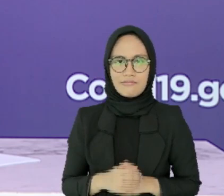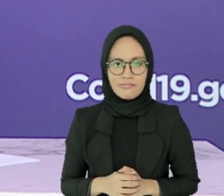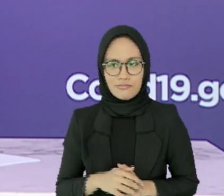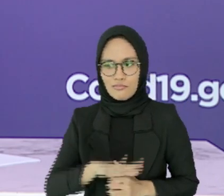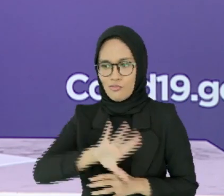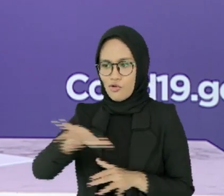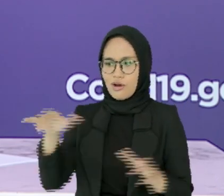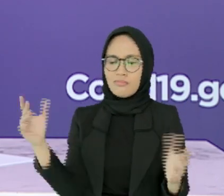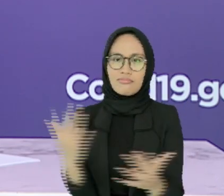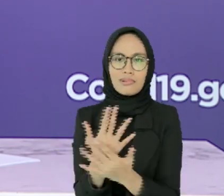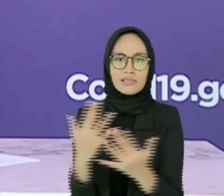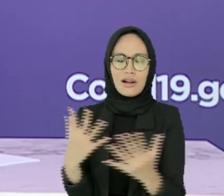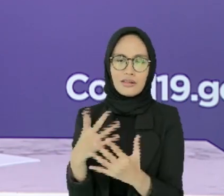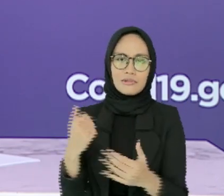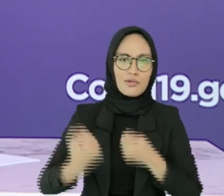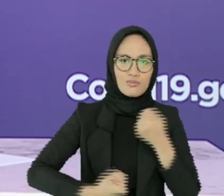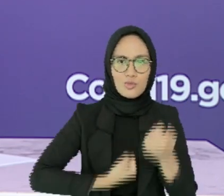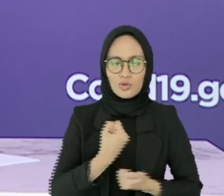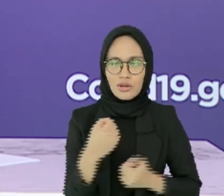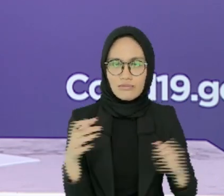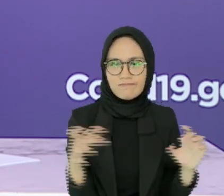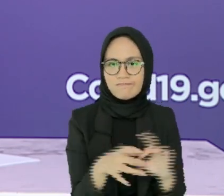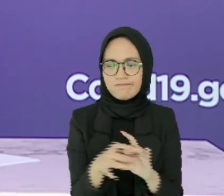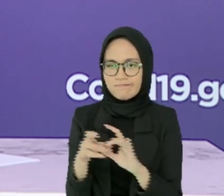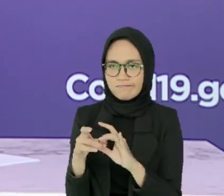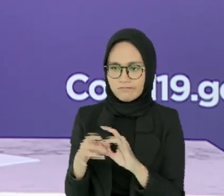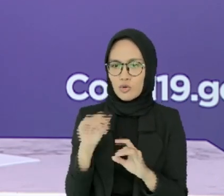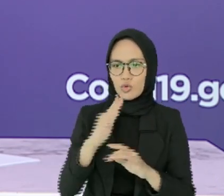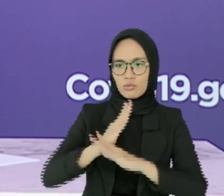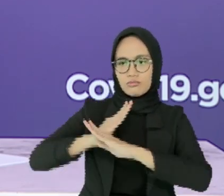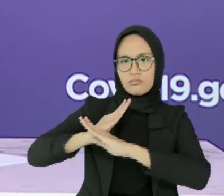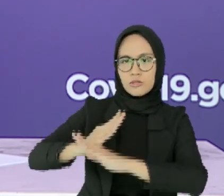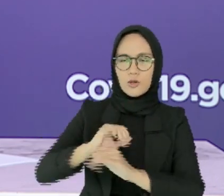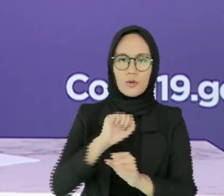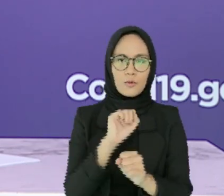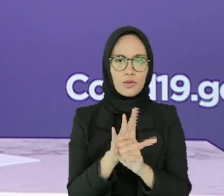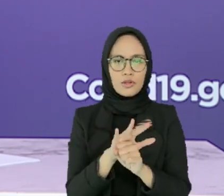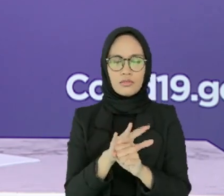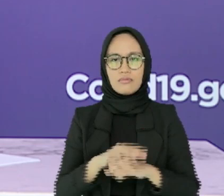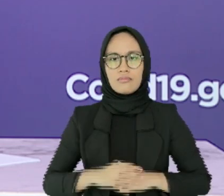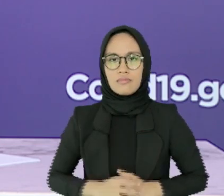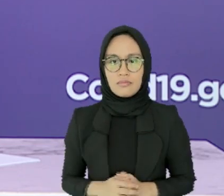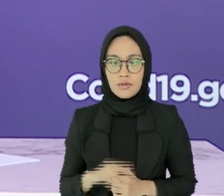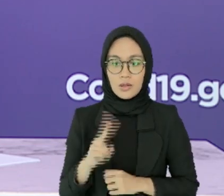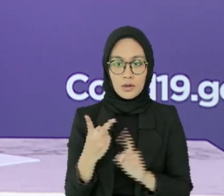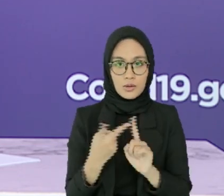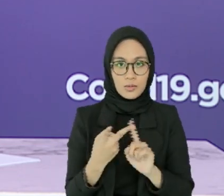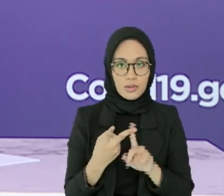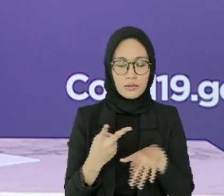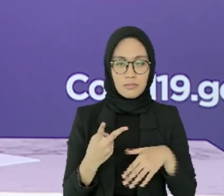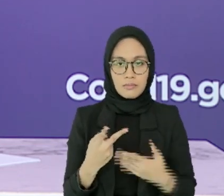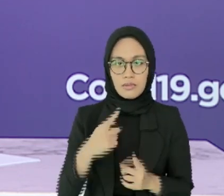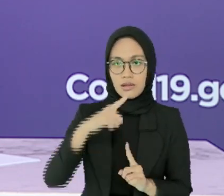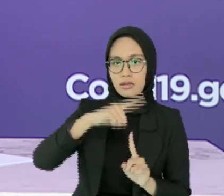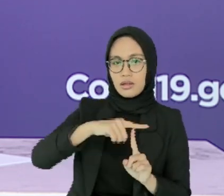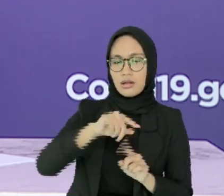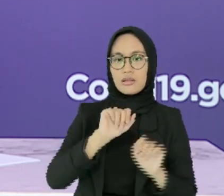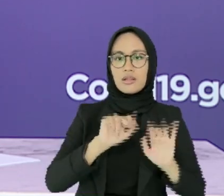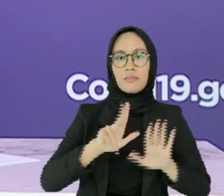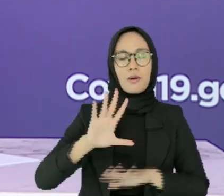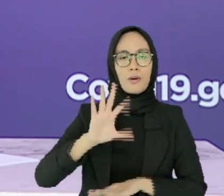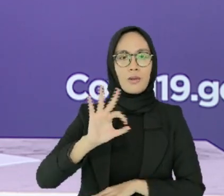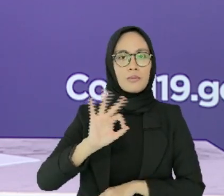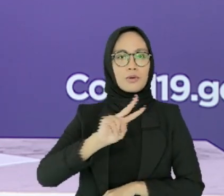untuk sama-sama melakukan usaha terbaik dalam melawan coffee 19 yang kedua pada tanggal 8